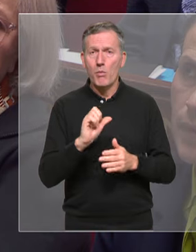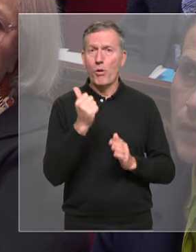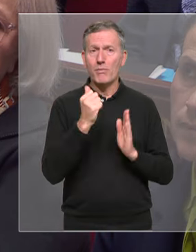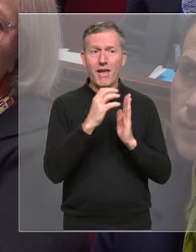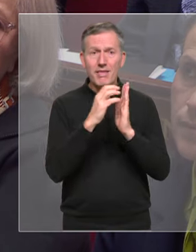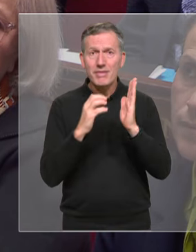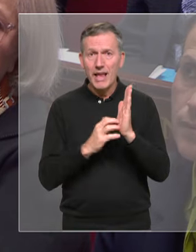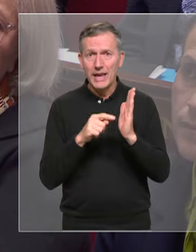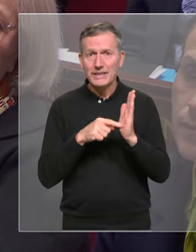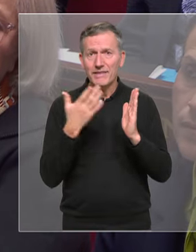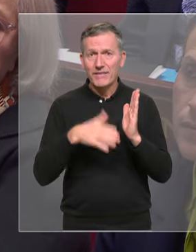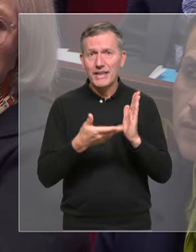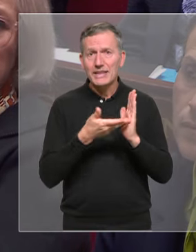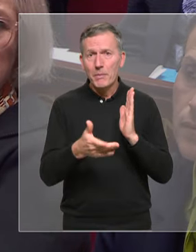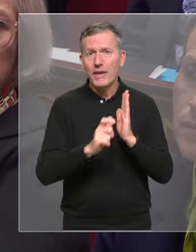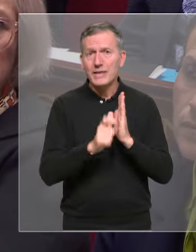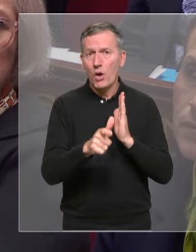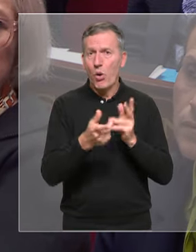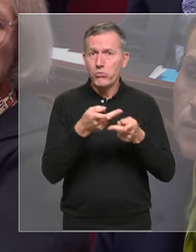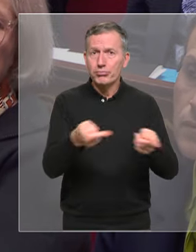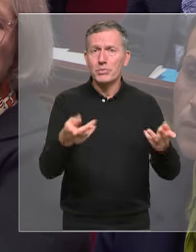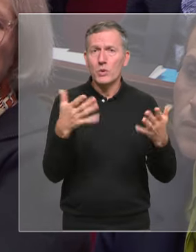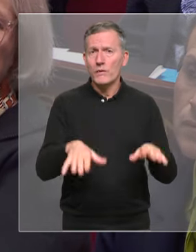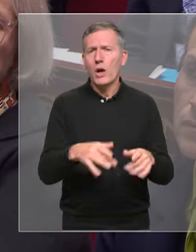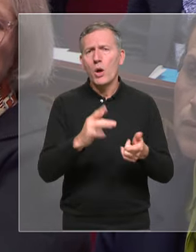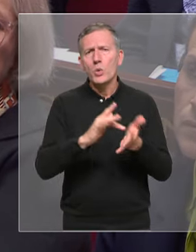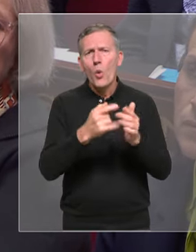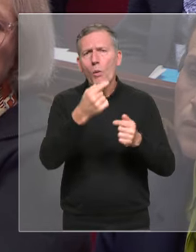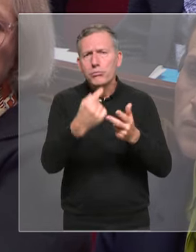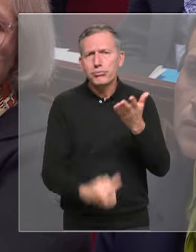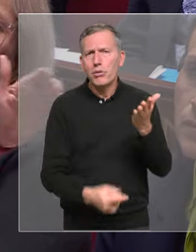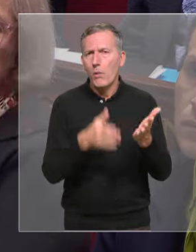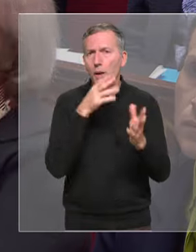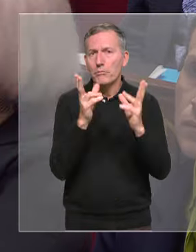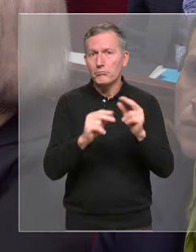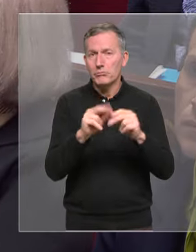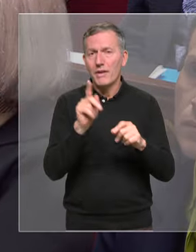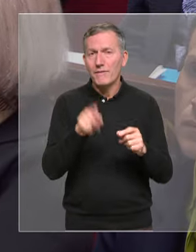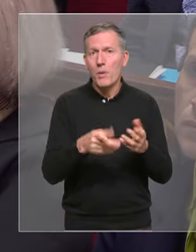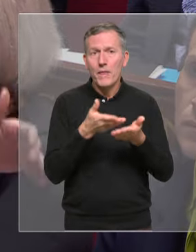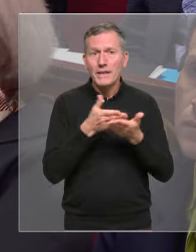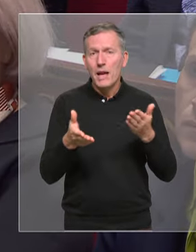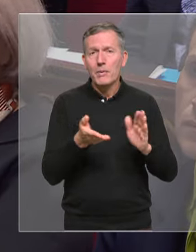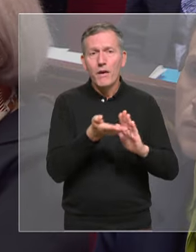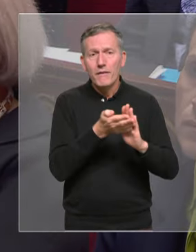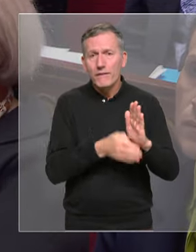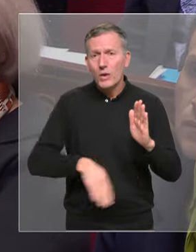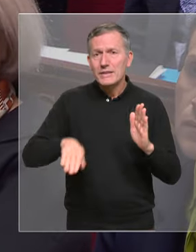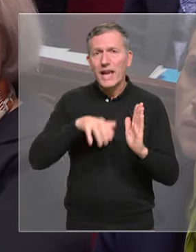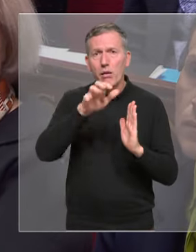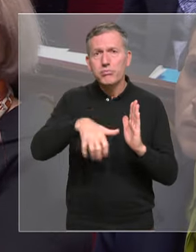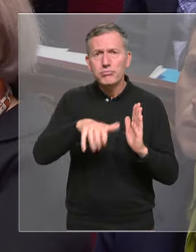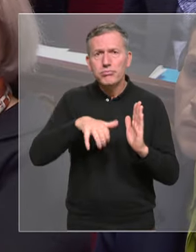de simplification sont d'ores et déjà parus. Je ne vais pas tous les énumérer. Vous savez que nous devons simplifier l'écurage de fossés, faciliter